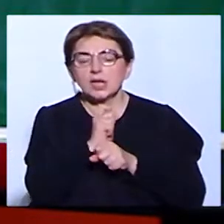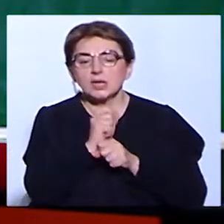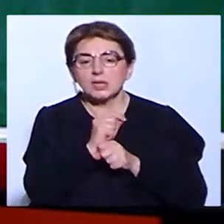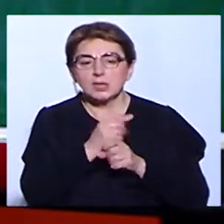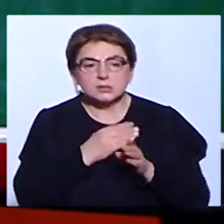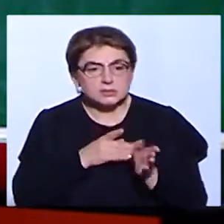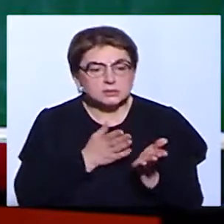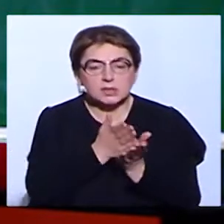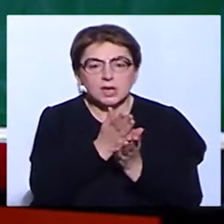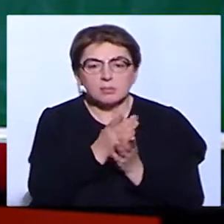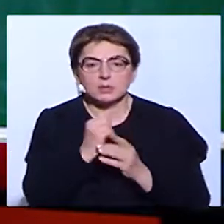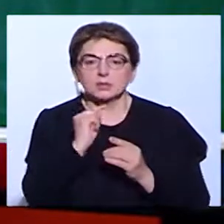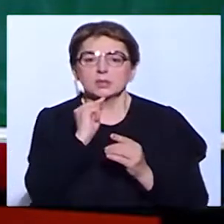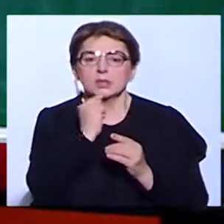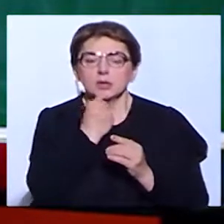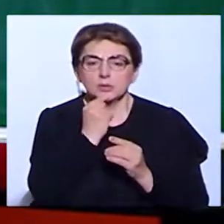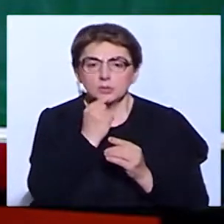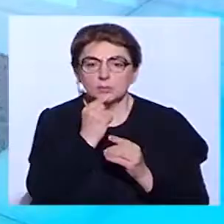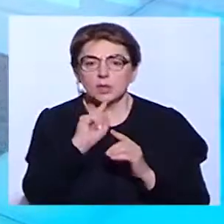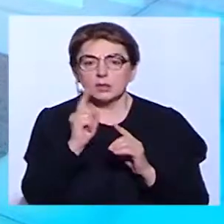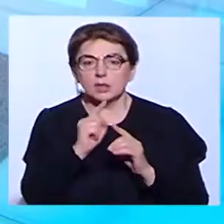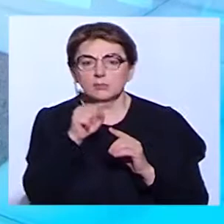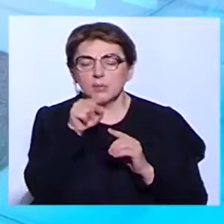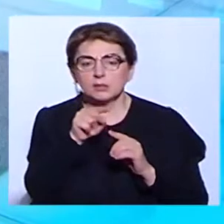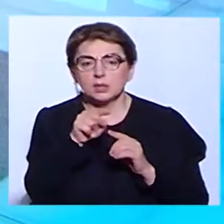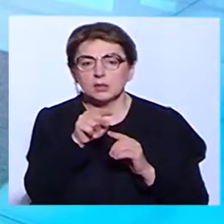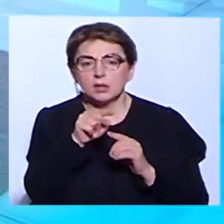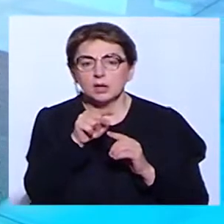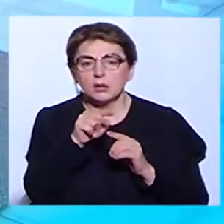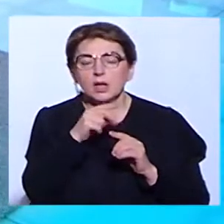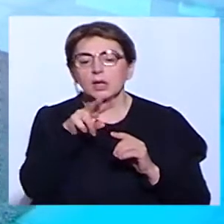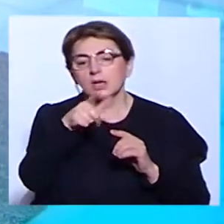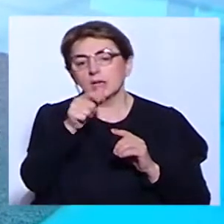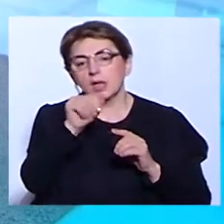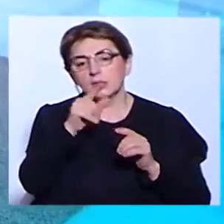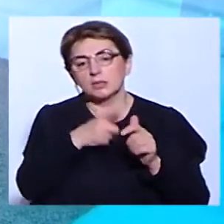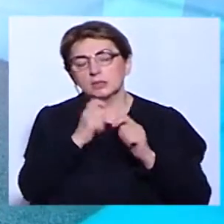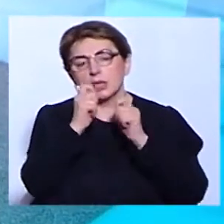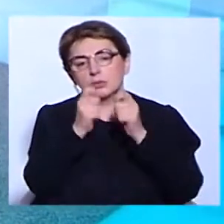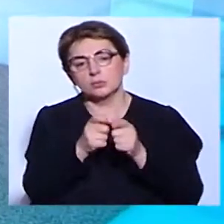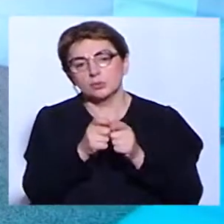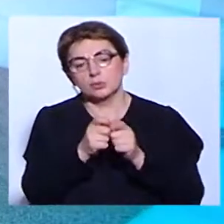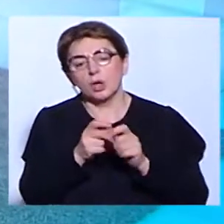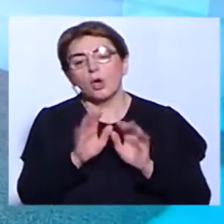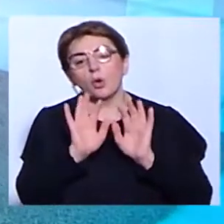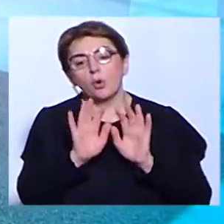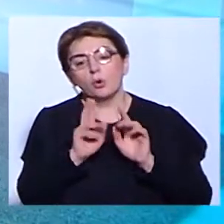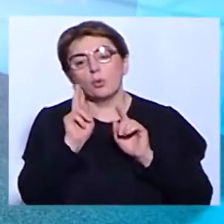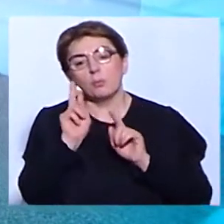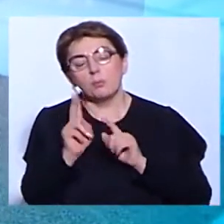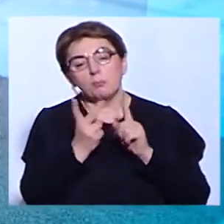გართულებისაკენ, ანუ სრულყოფისაკენ, რასაც მან გრადაცია უწოდა. ხოლო მეორე